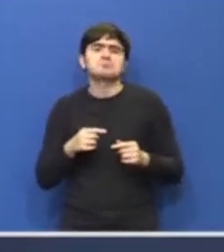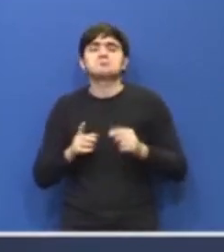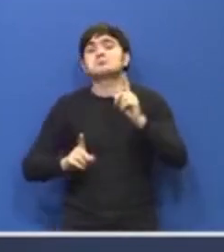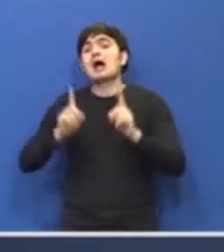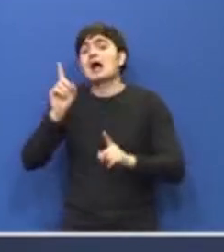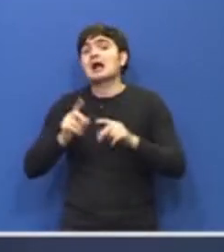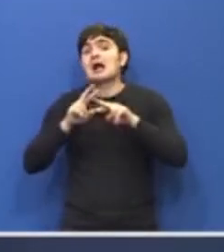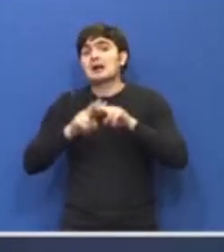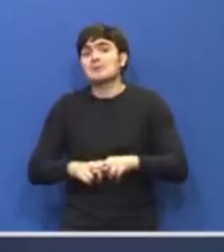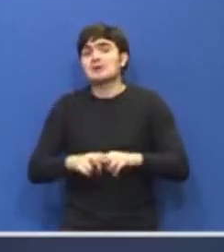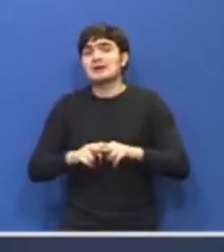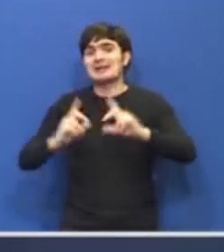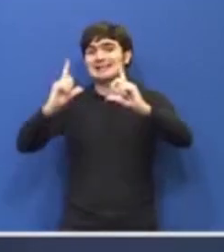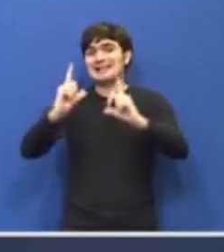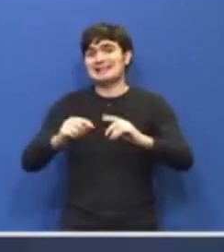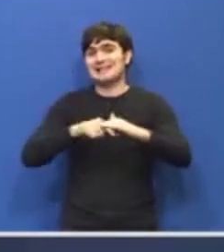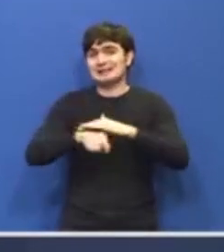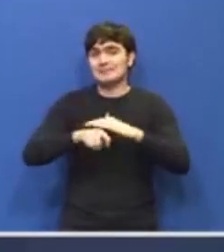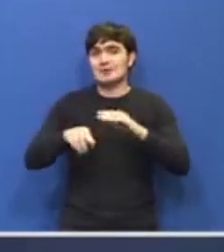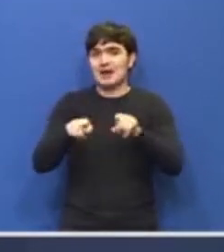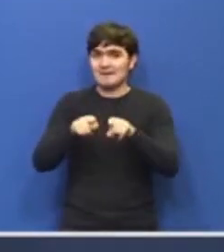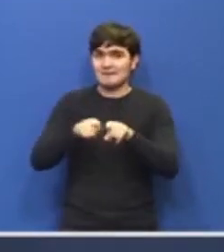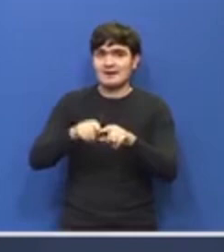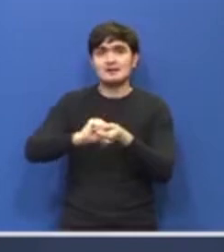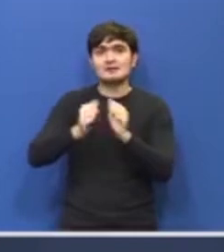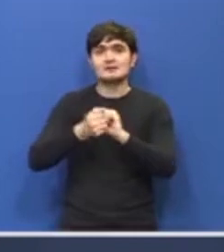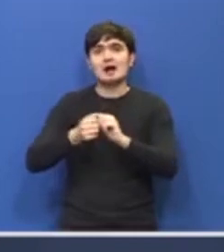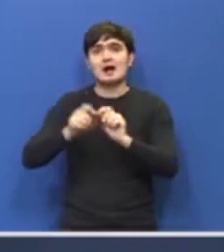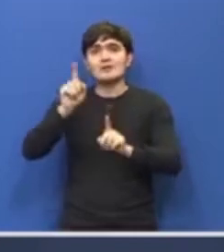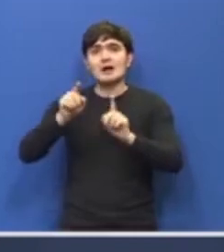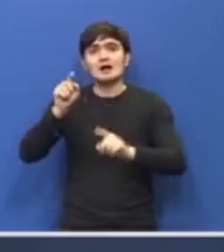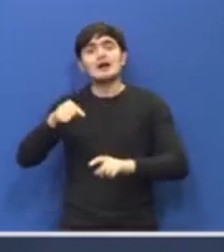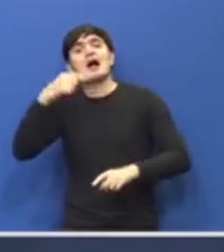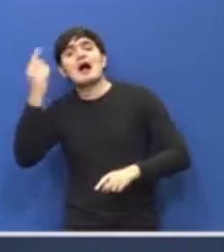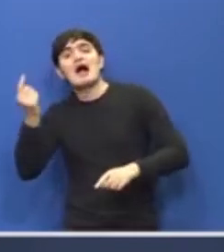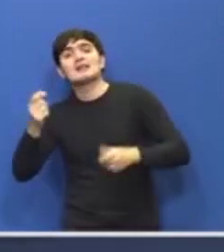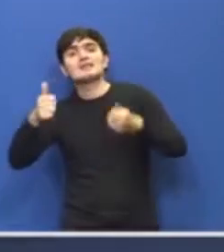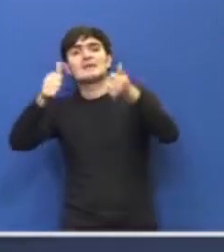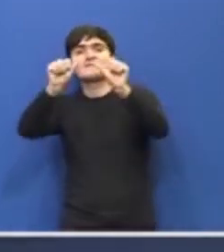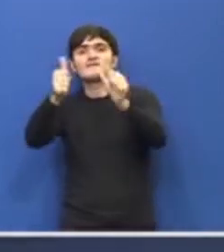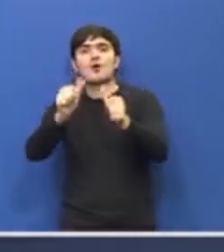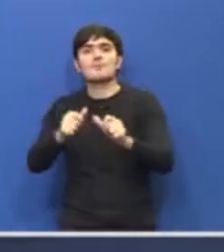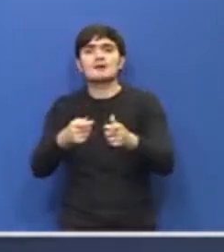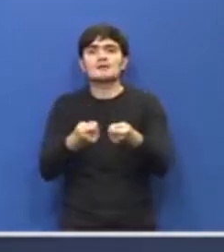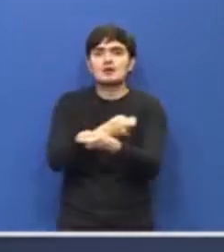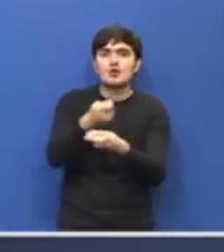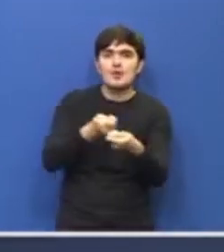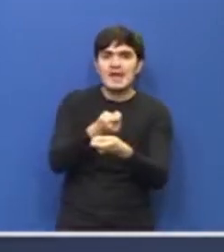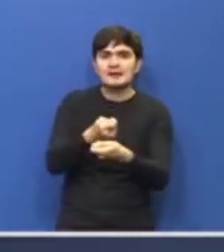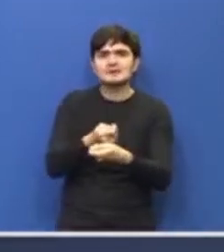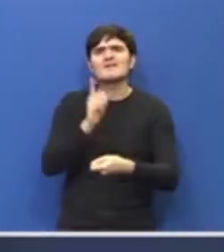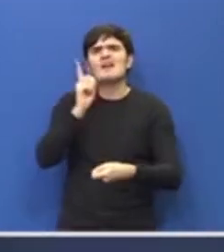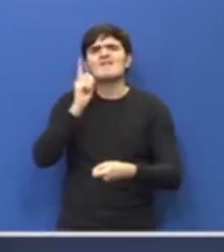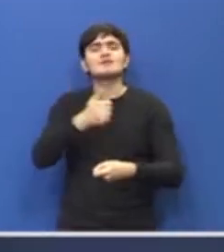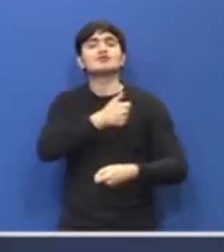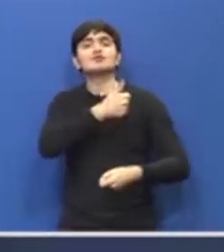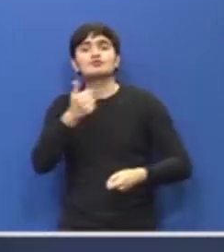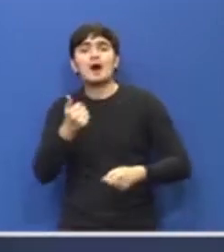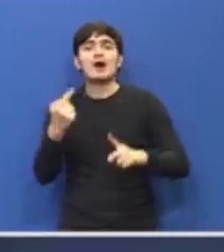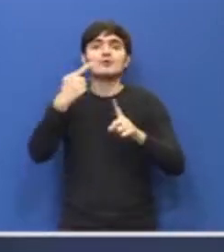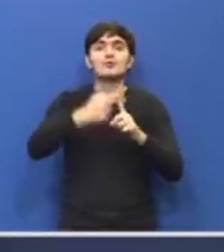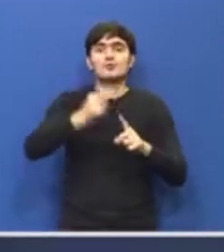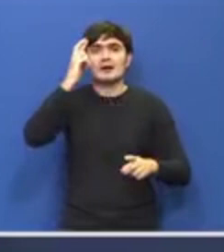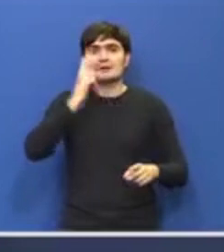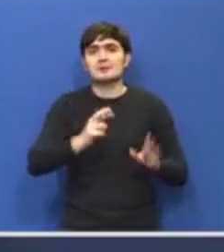rămân așa stațiile sau dacă vor fi alte forme de comerț, va fi doar cu